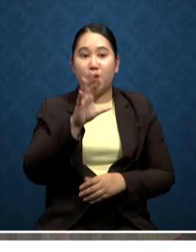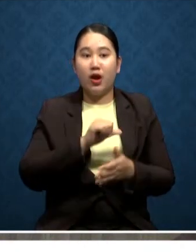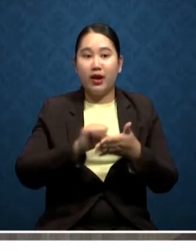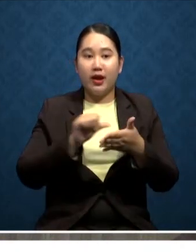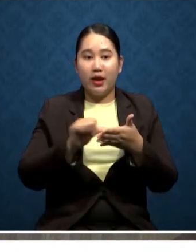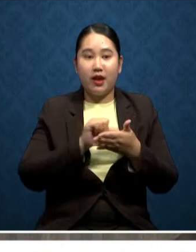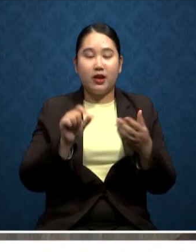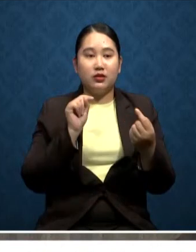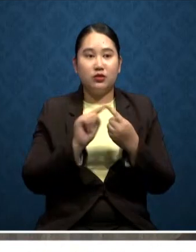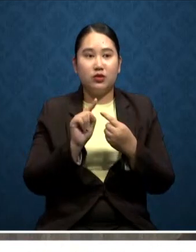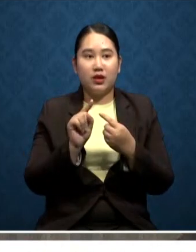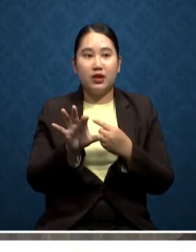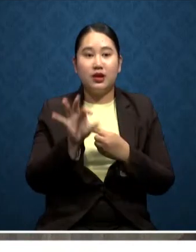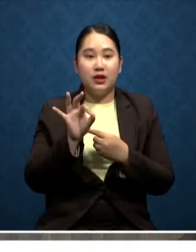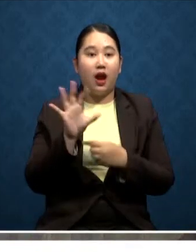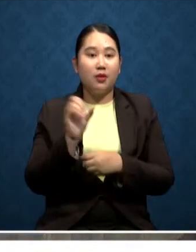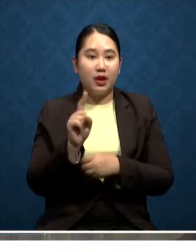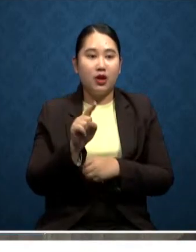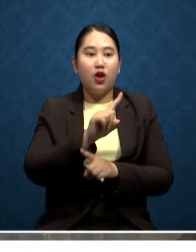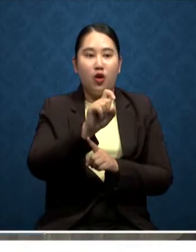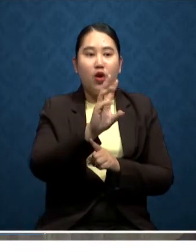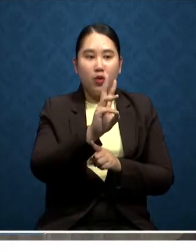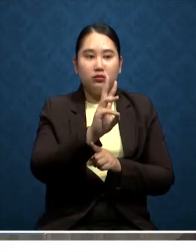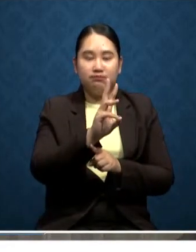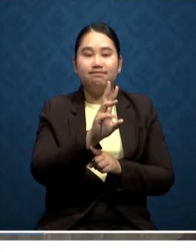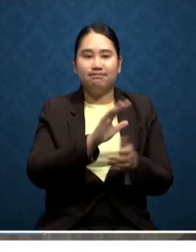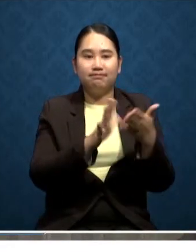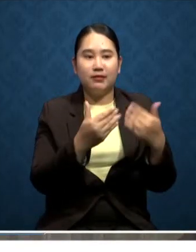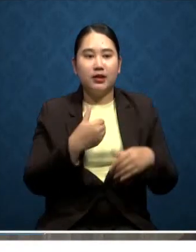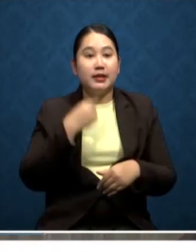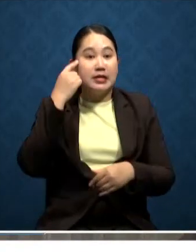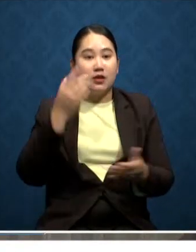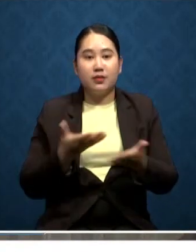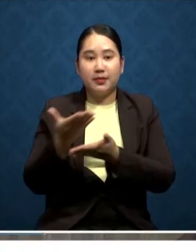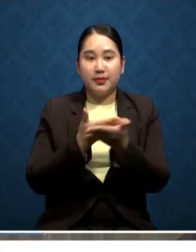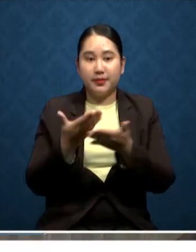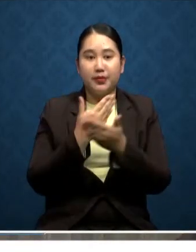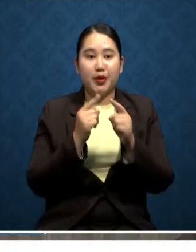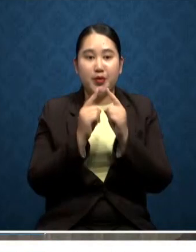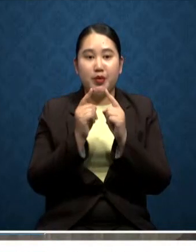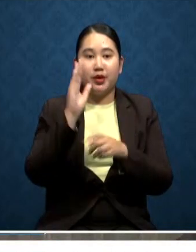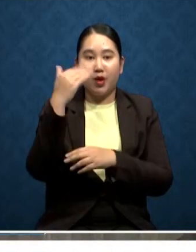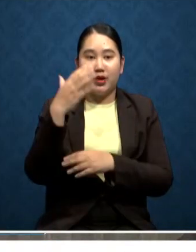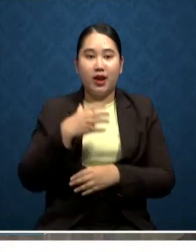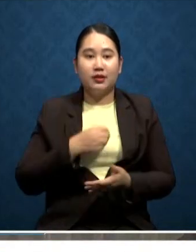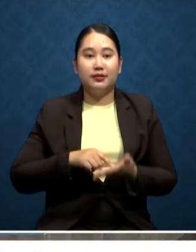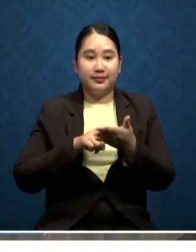ของการเลือกที่มาข้อ106แล้วนะครับจึงอยากจะขอหารือท่านประธานนะครับคืออยากจะขอเสน